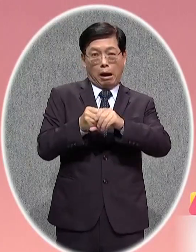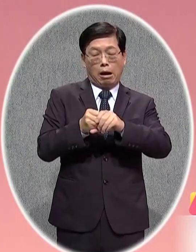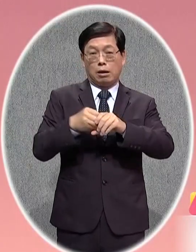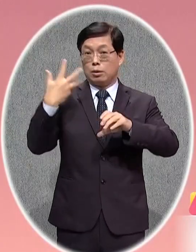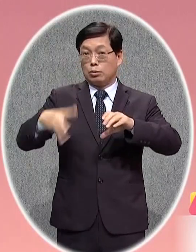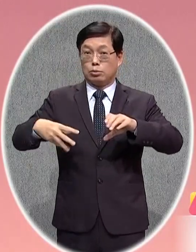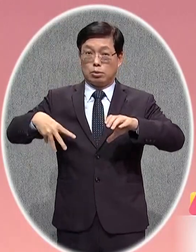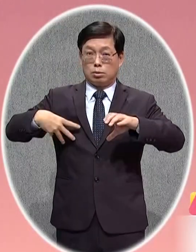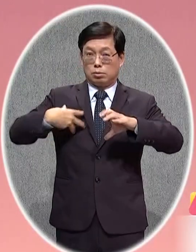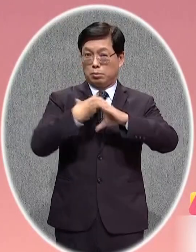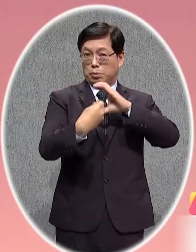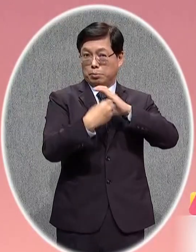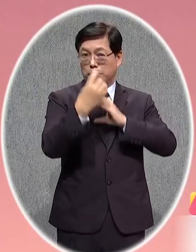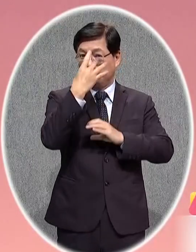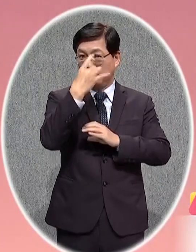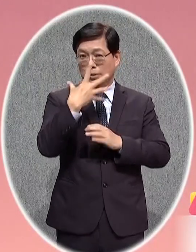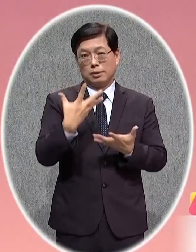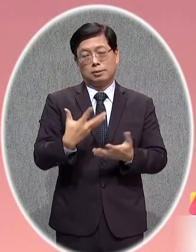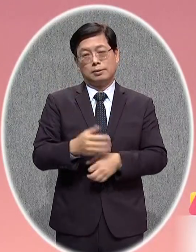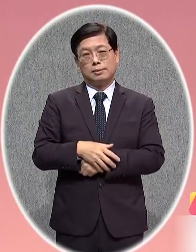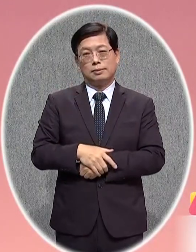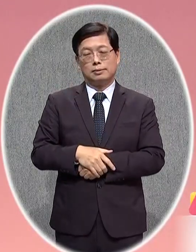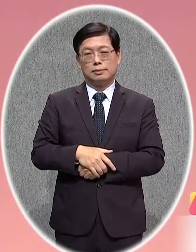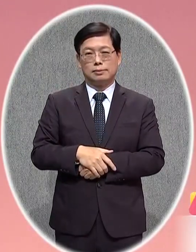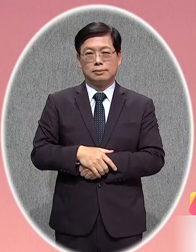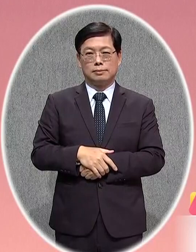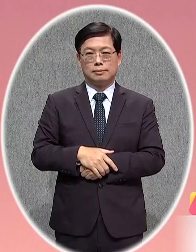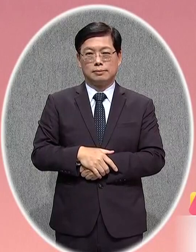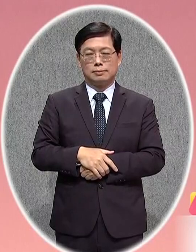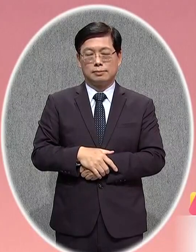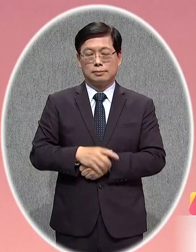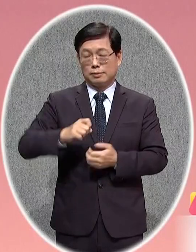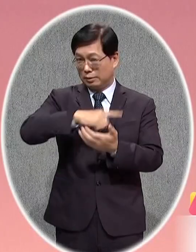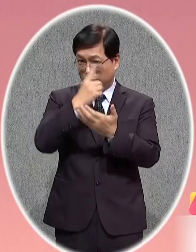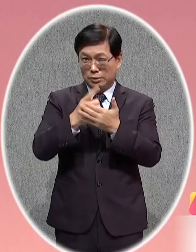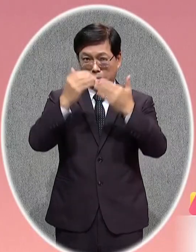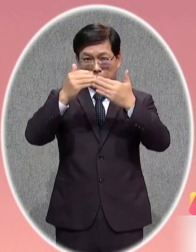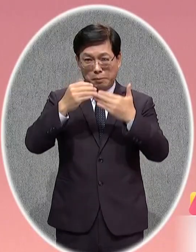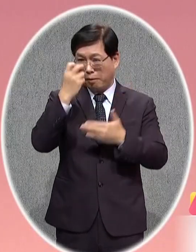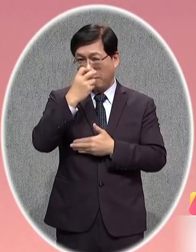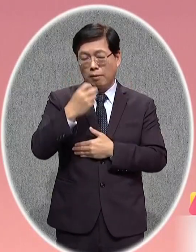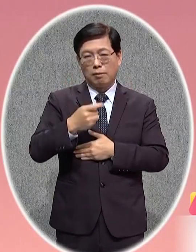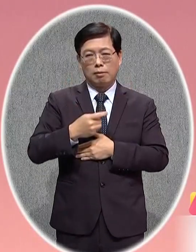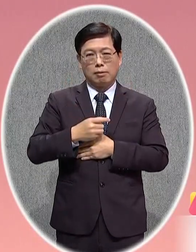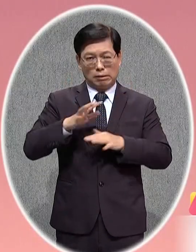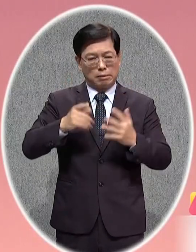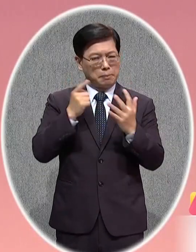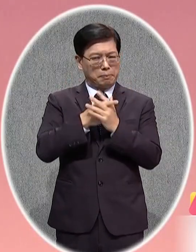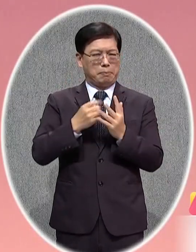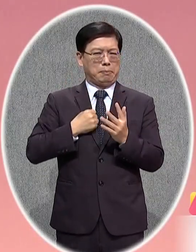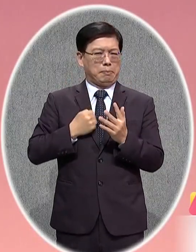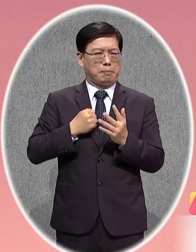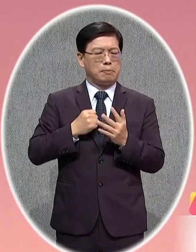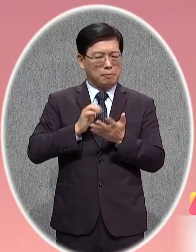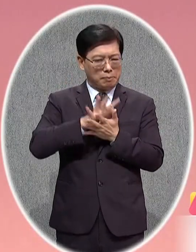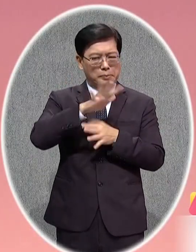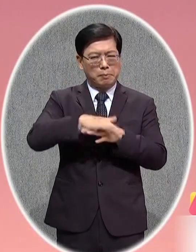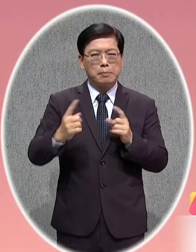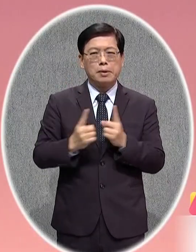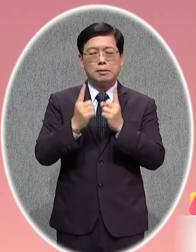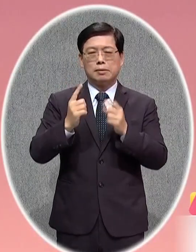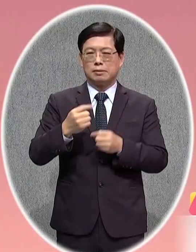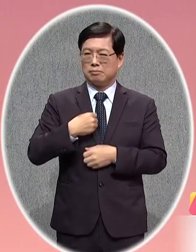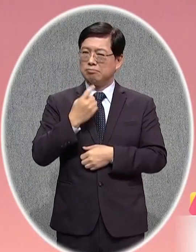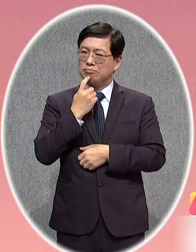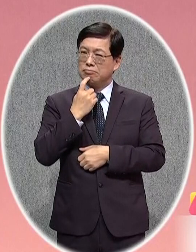进不去的情况。好，那么整体来讲，我们都看见这样子的一个状况，其实更让我